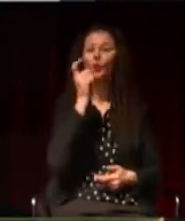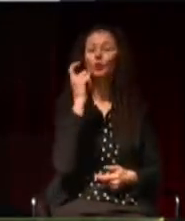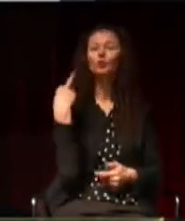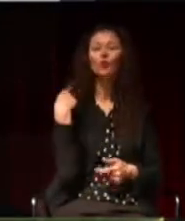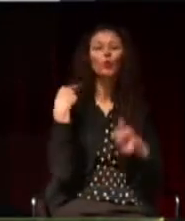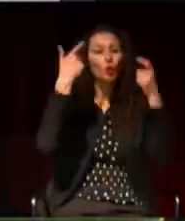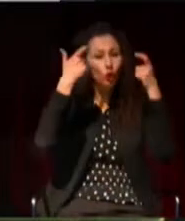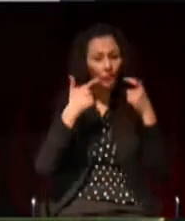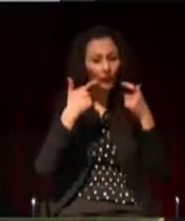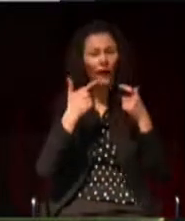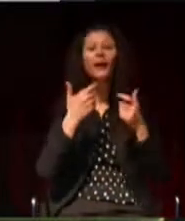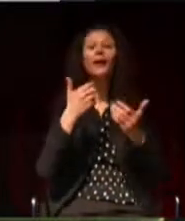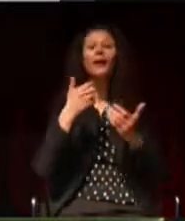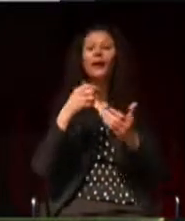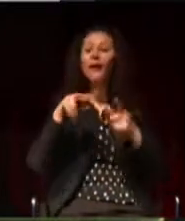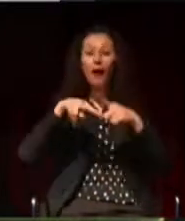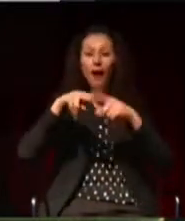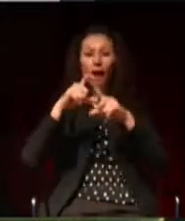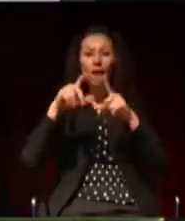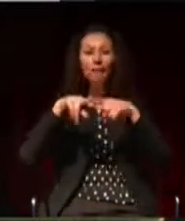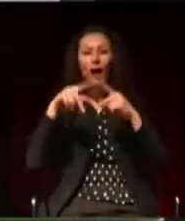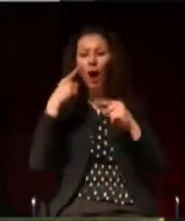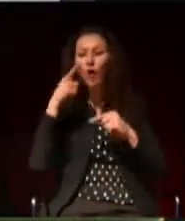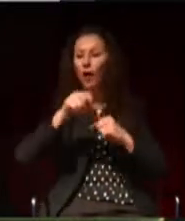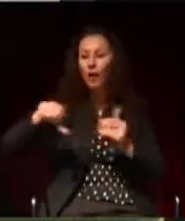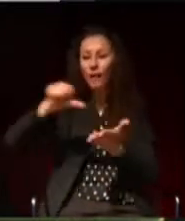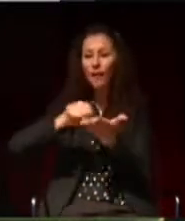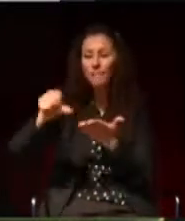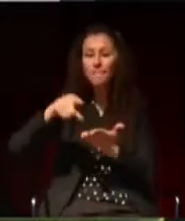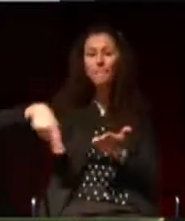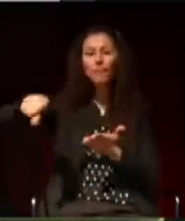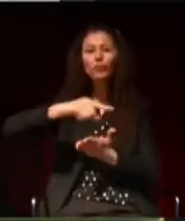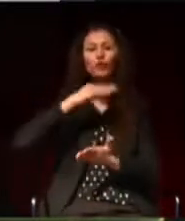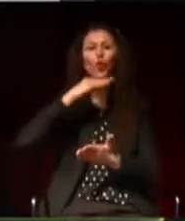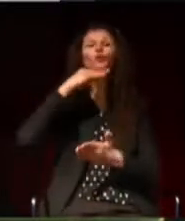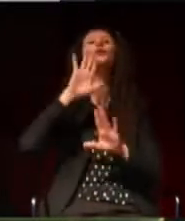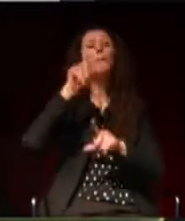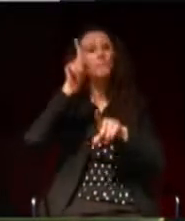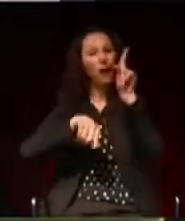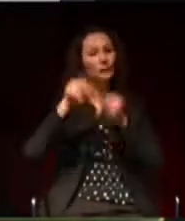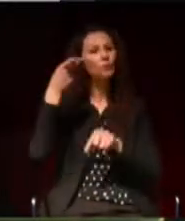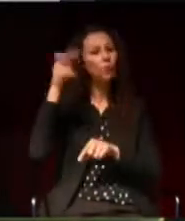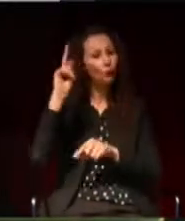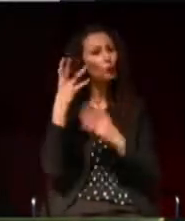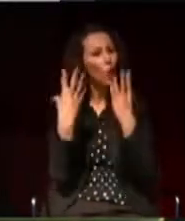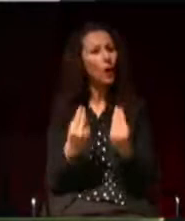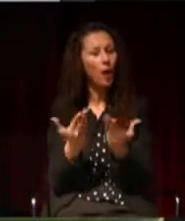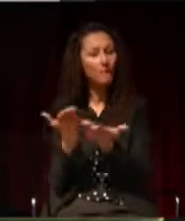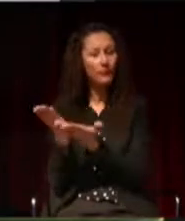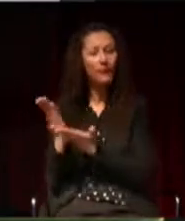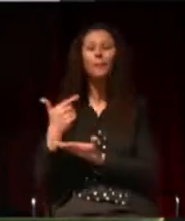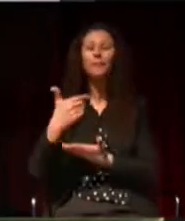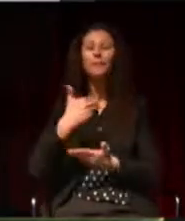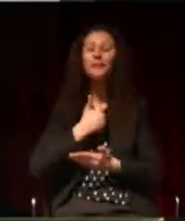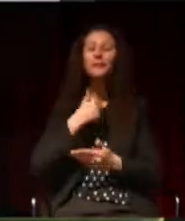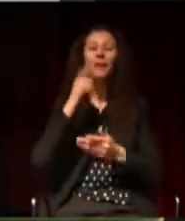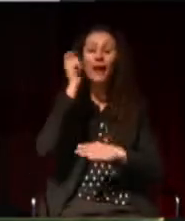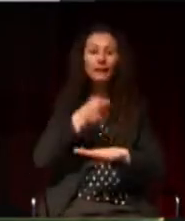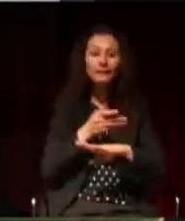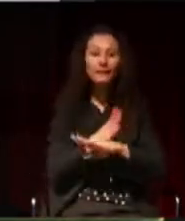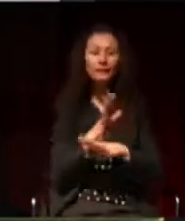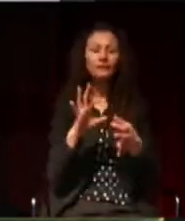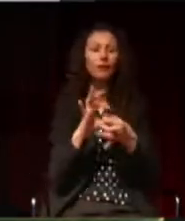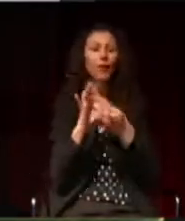9 nolu hükümde her ada tamamen dolmuş değil, bazı parseller boş olabilir. Fakat bizim buradaki esas